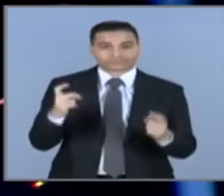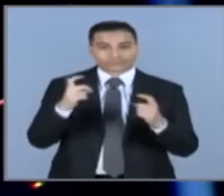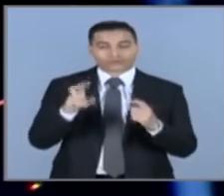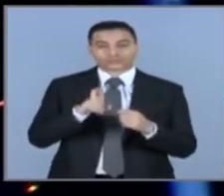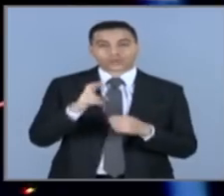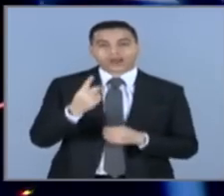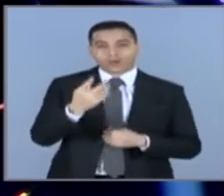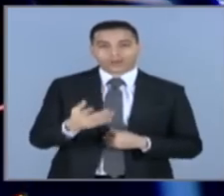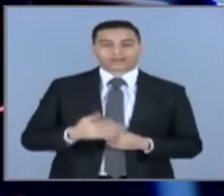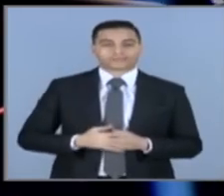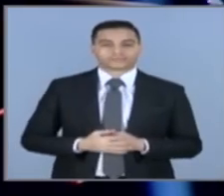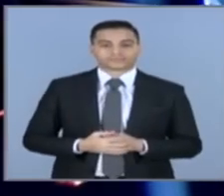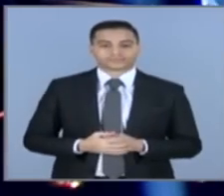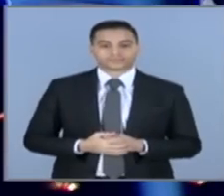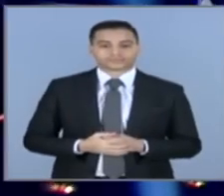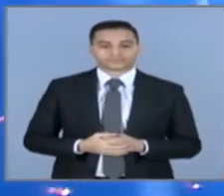الأول